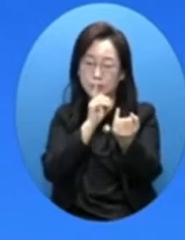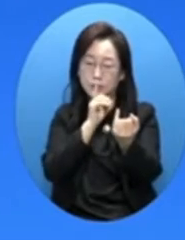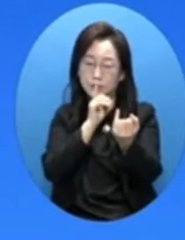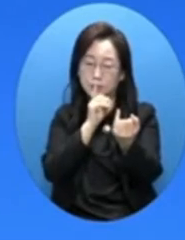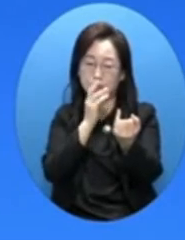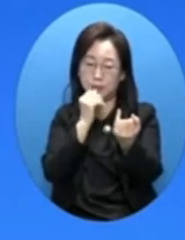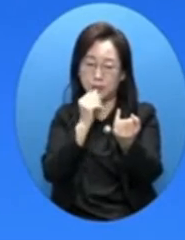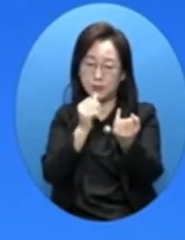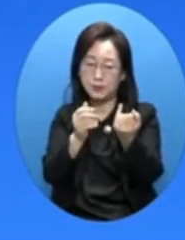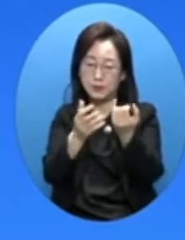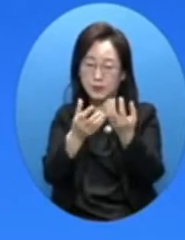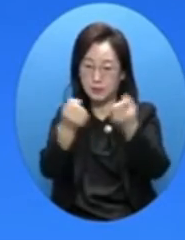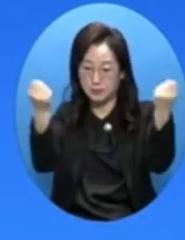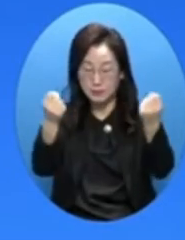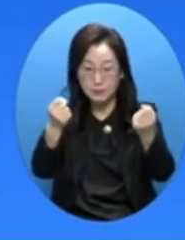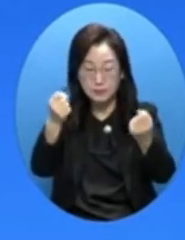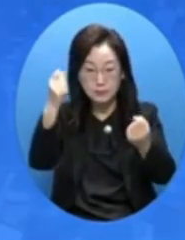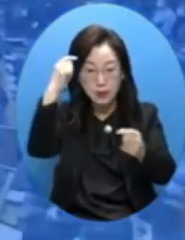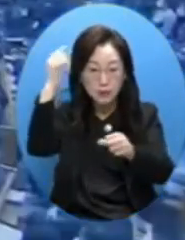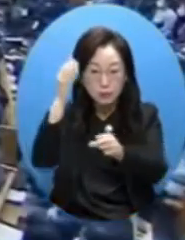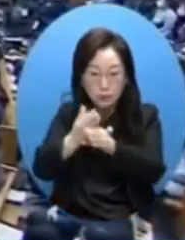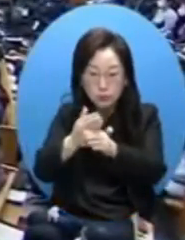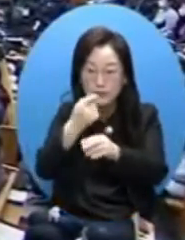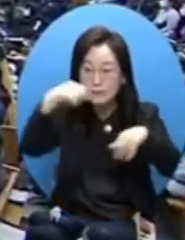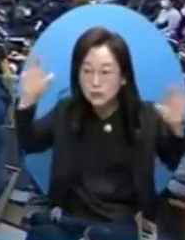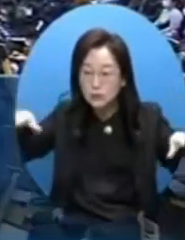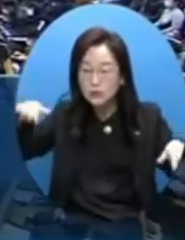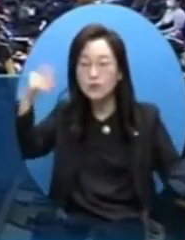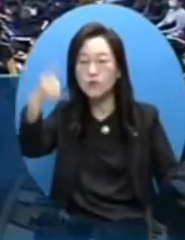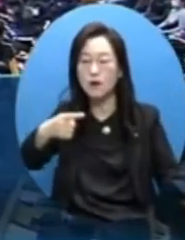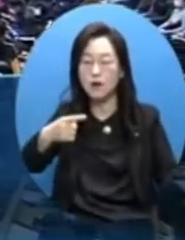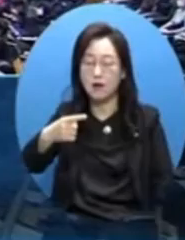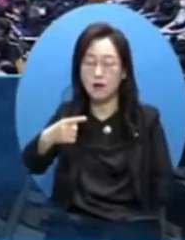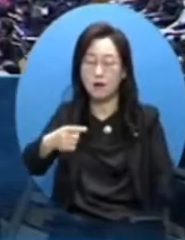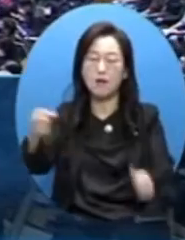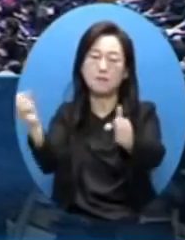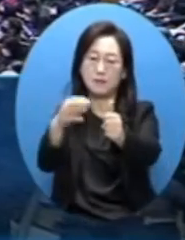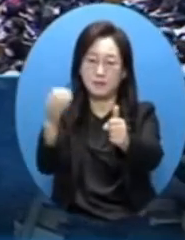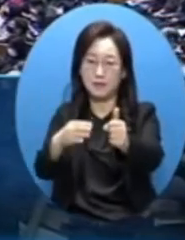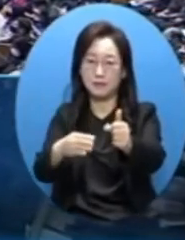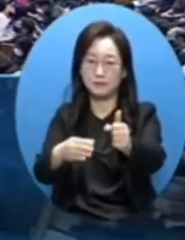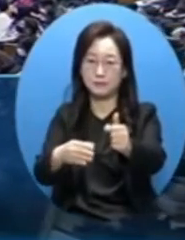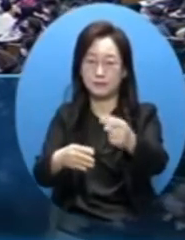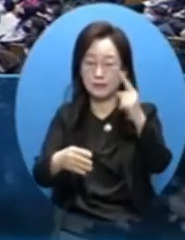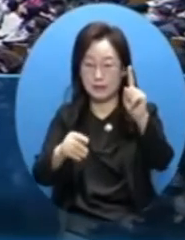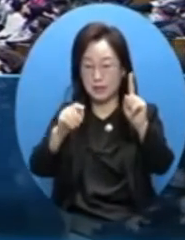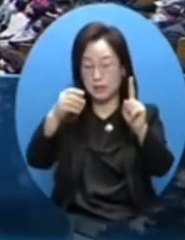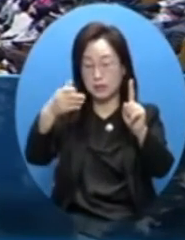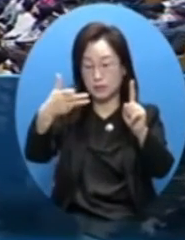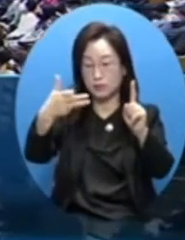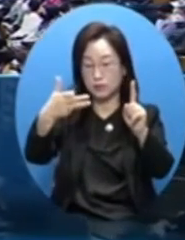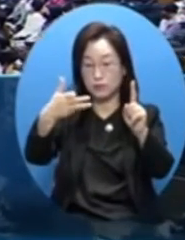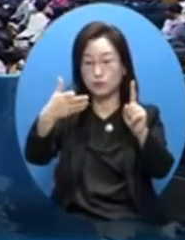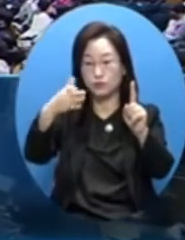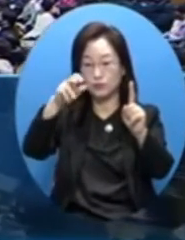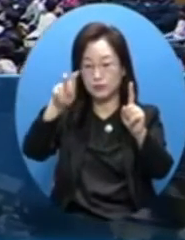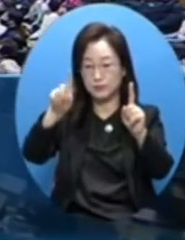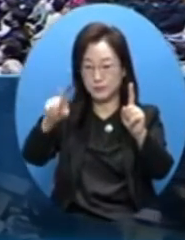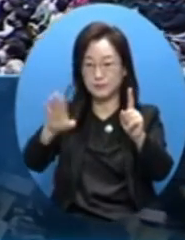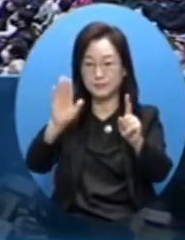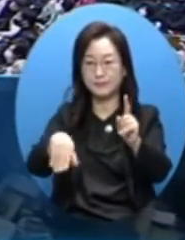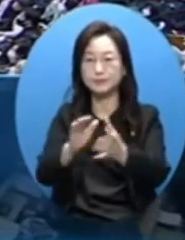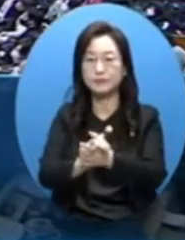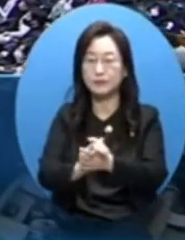천사가 나타나서 요셉에게 말을 합니다. 마태복음 1장 19절로 21절입니다. 그의 남편 요셉은